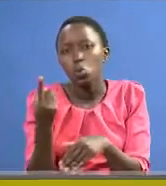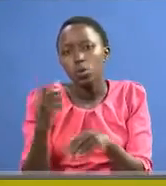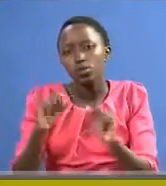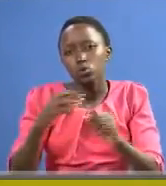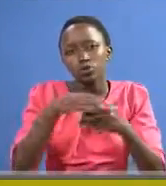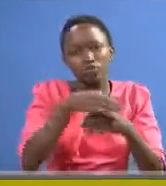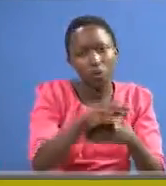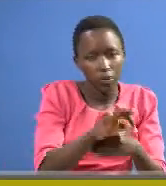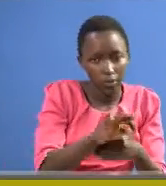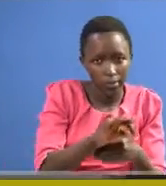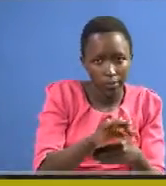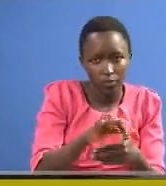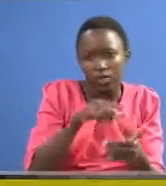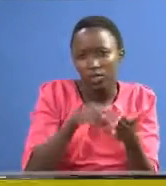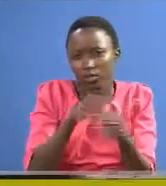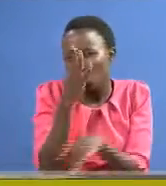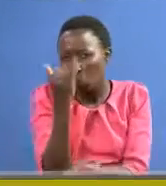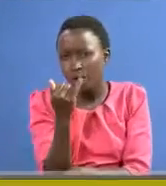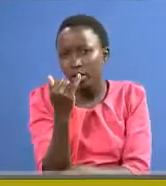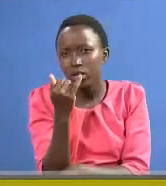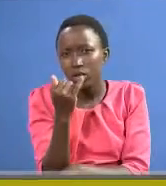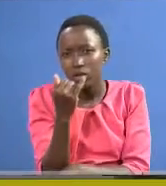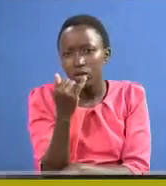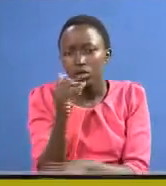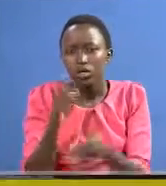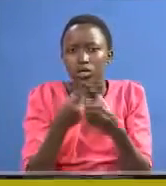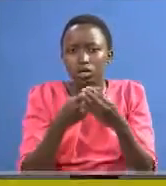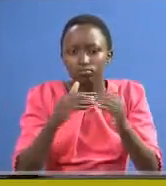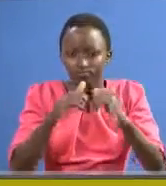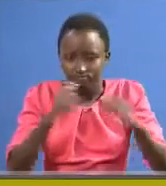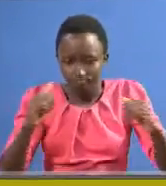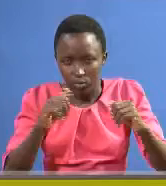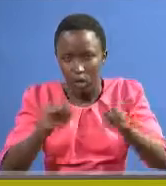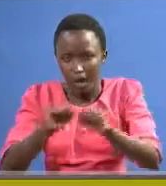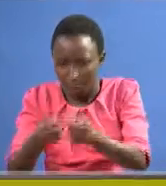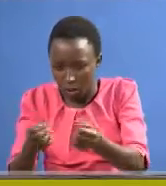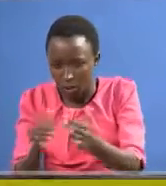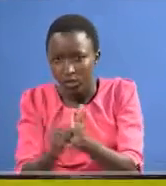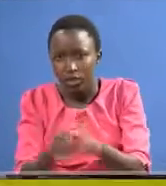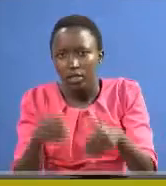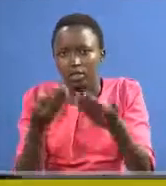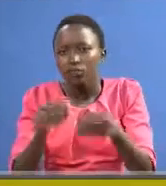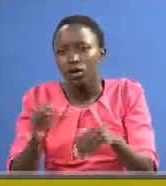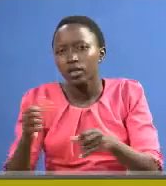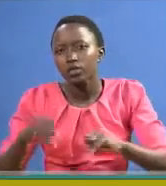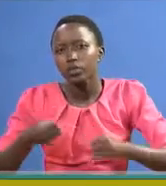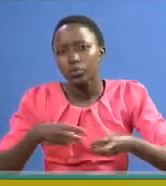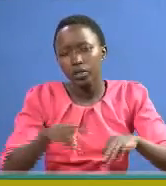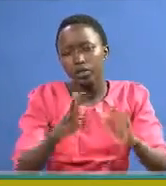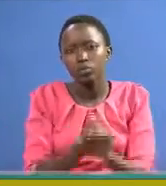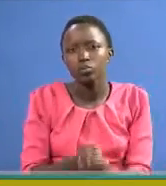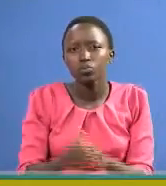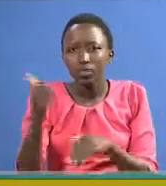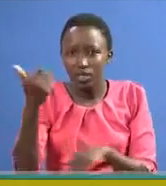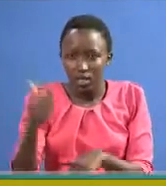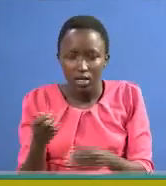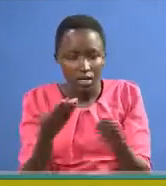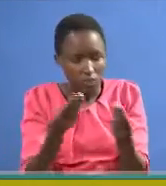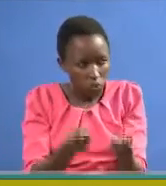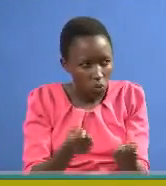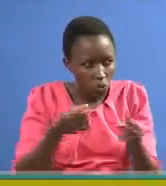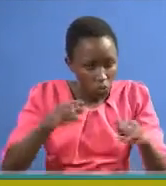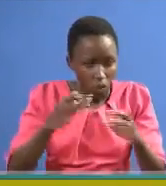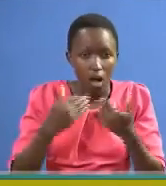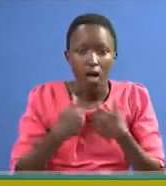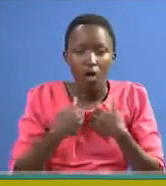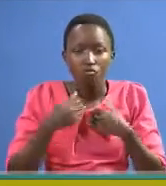huweza kupatikana. Hii ni kwa sababu magari hukatwa kisha kuunganishwa ili kuyapa sura mpya. For any solution that you're